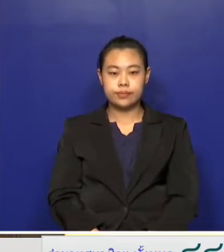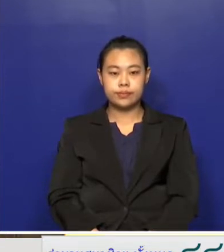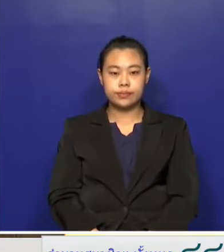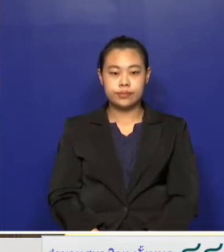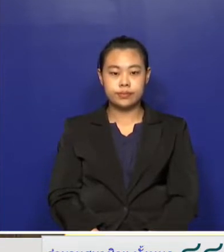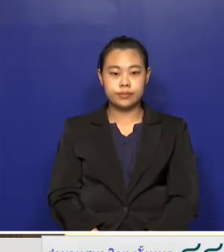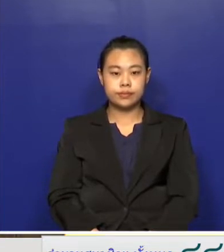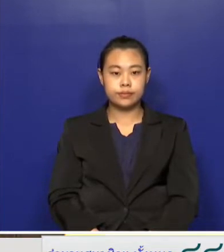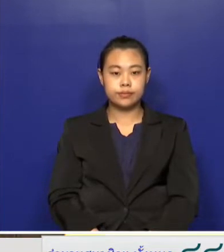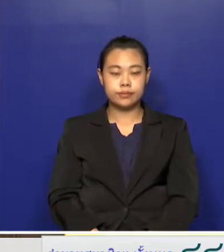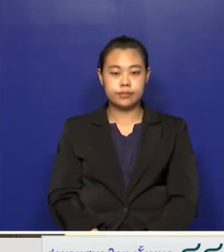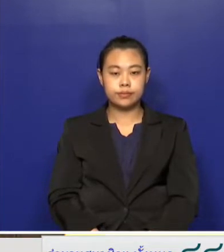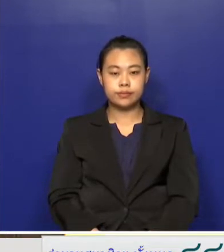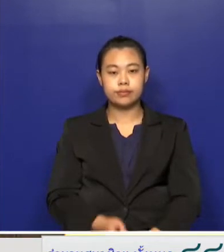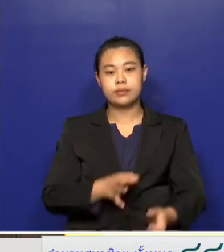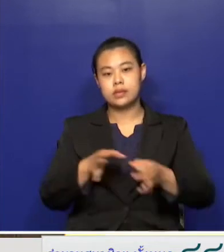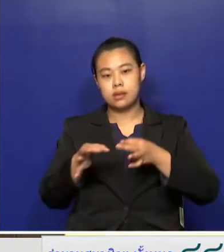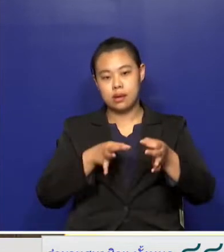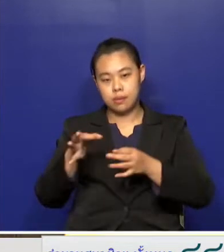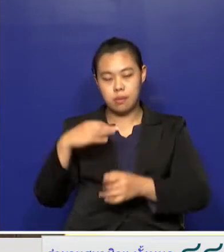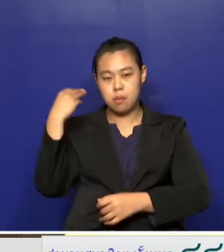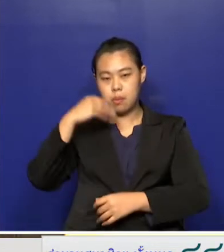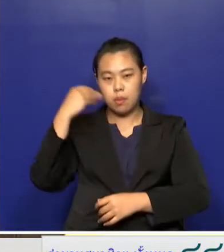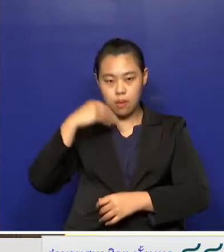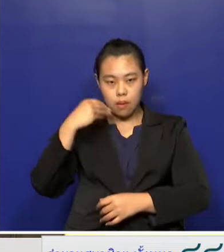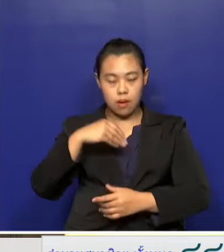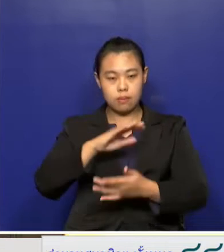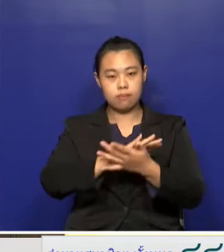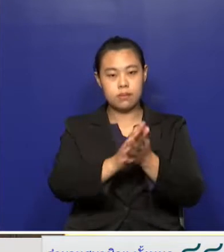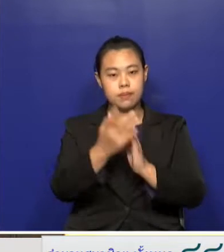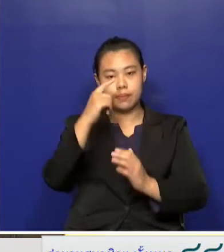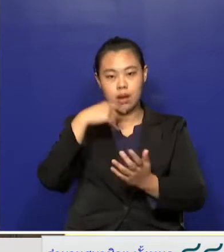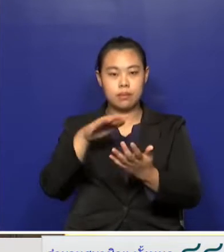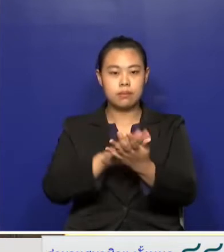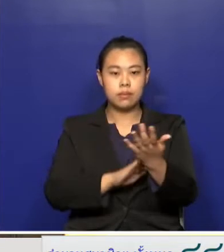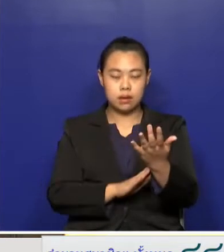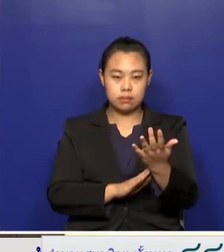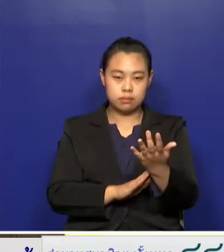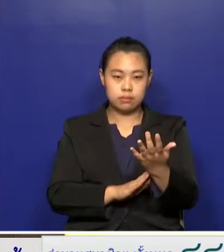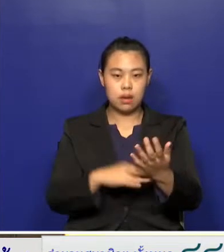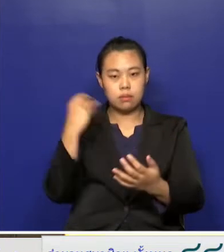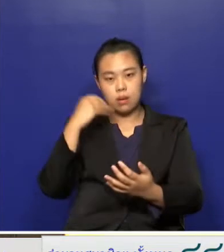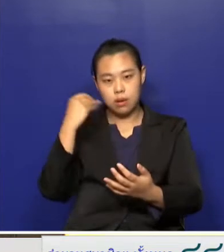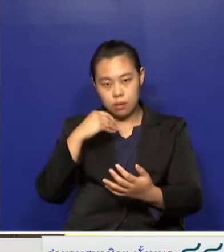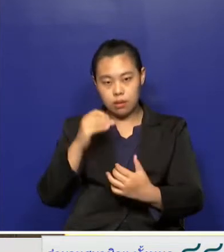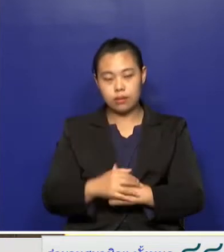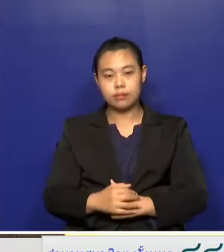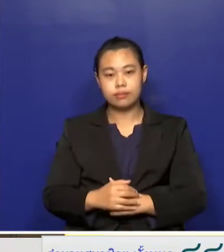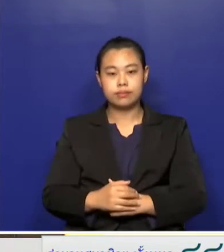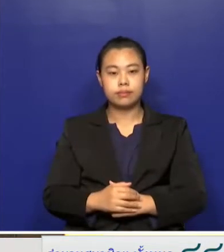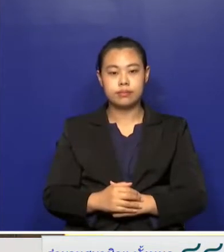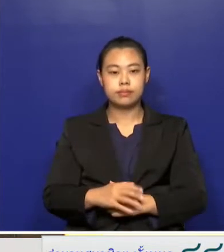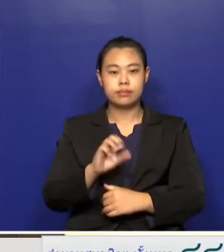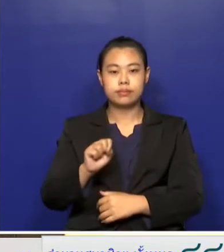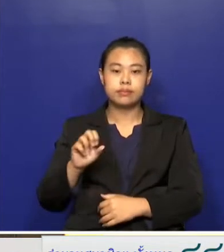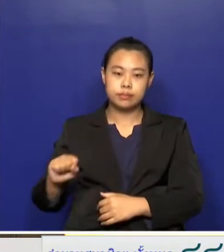มารายงานเรื่องของการปฏิรูปประเทศในทุกด้านนั้นที่ประชุมสภาแห่งนี้